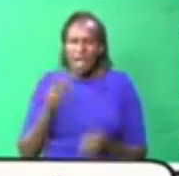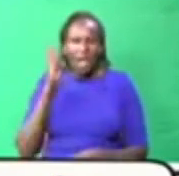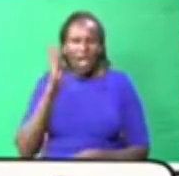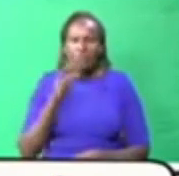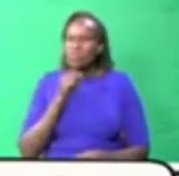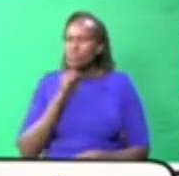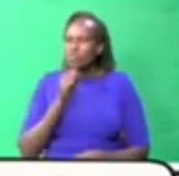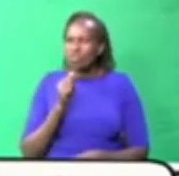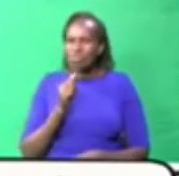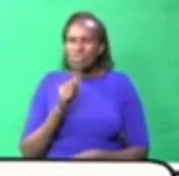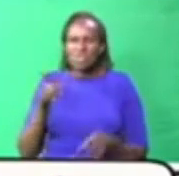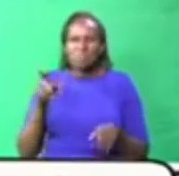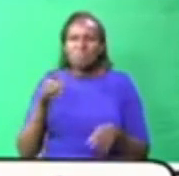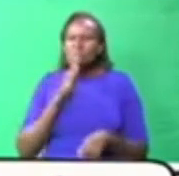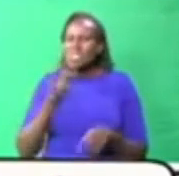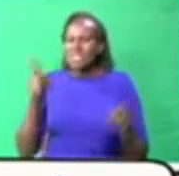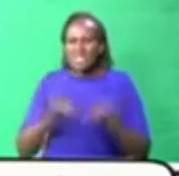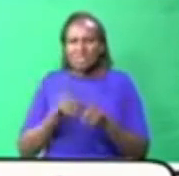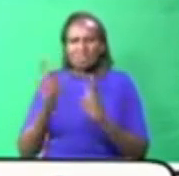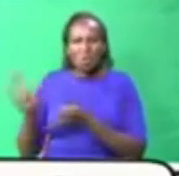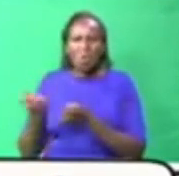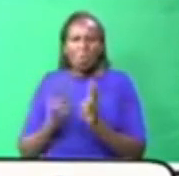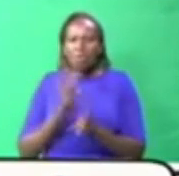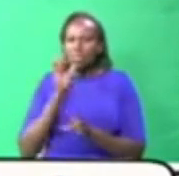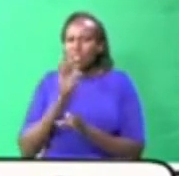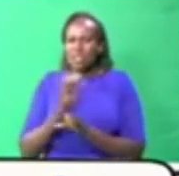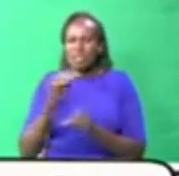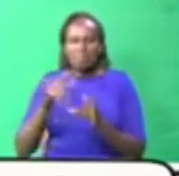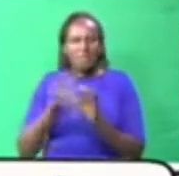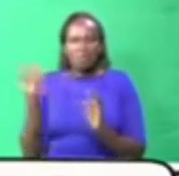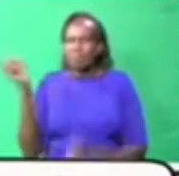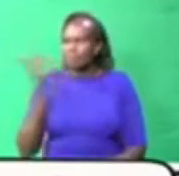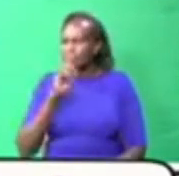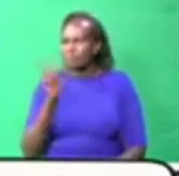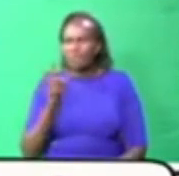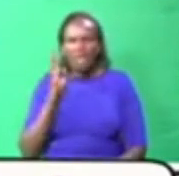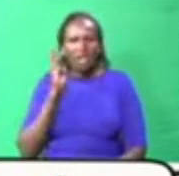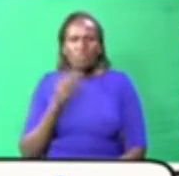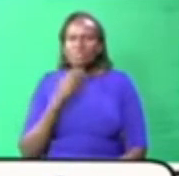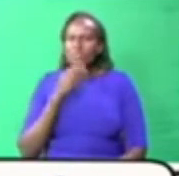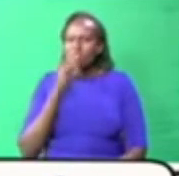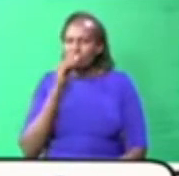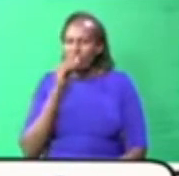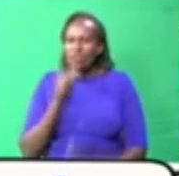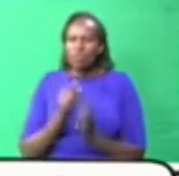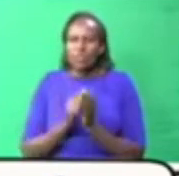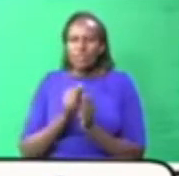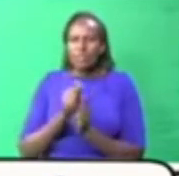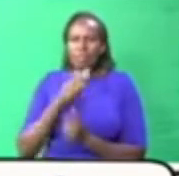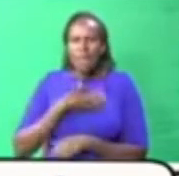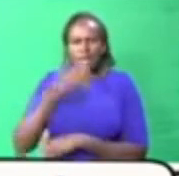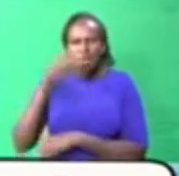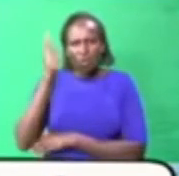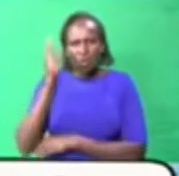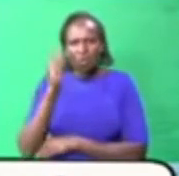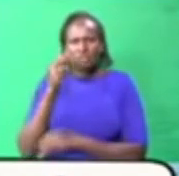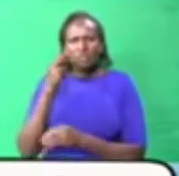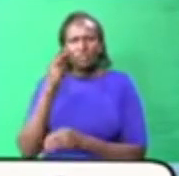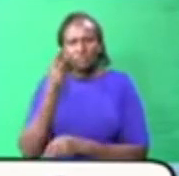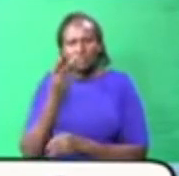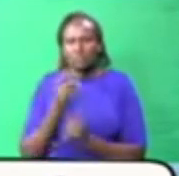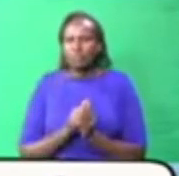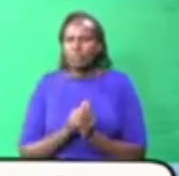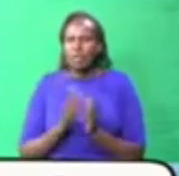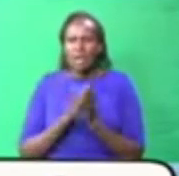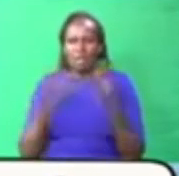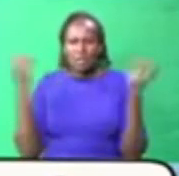be an ordinary Christian. I'll be talking of a visible God. My God will be so visible.